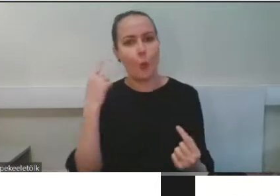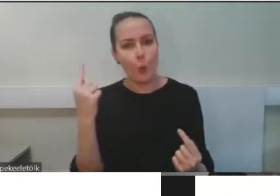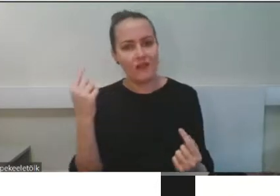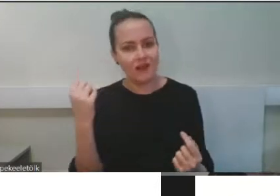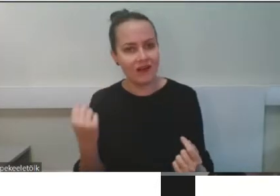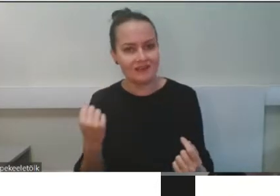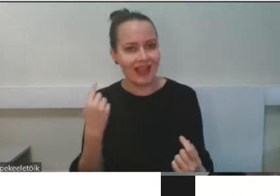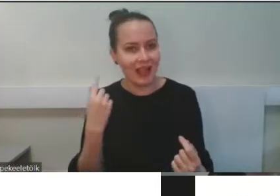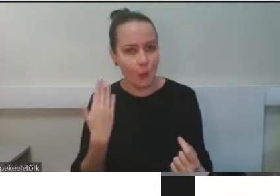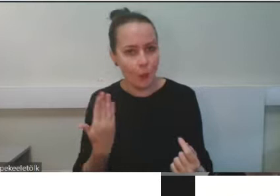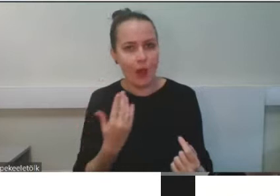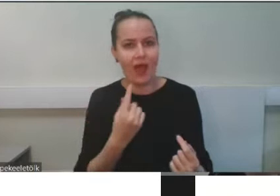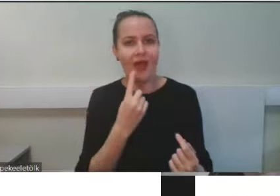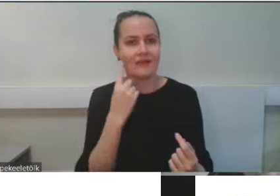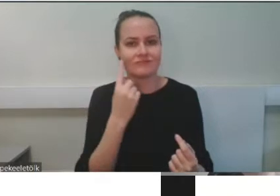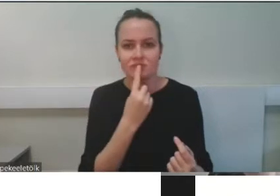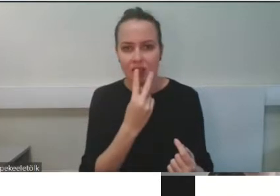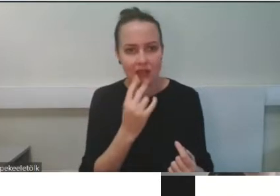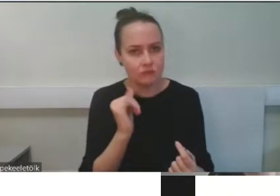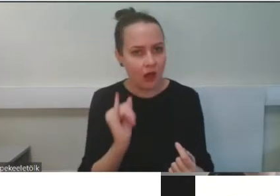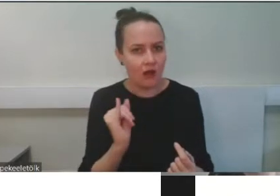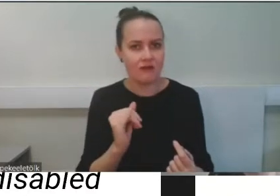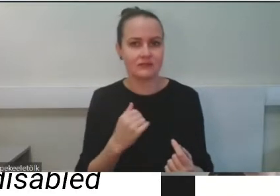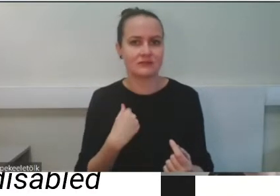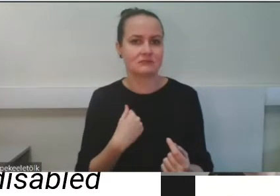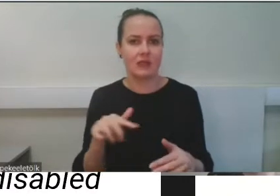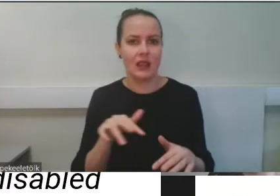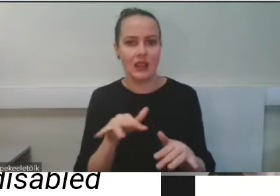eraldi veel leibkonna eelarve uuringus. Võib edasi minna.